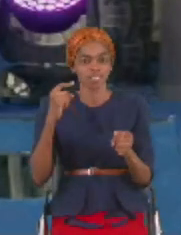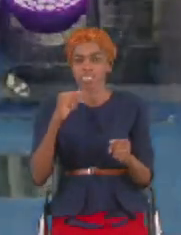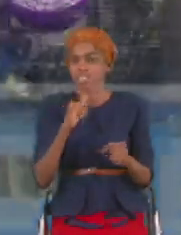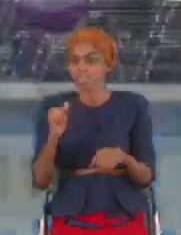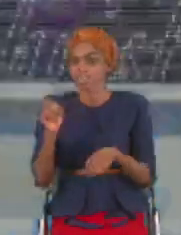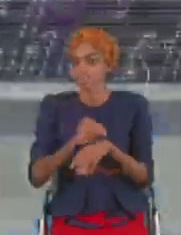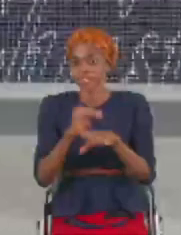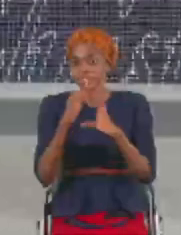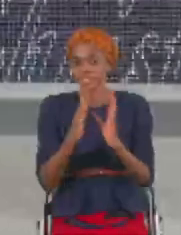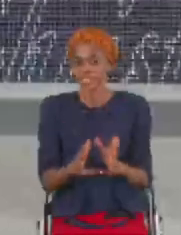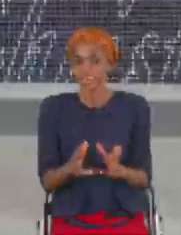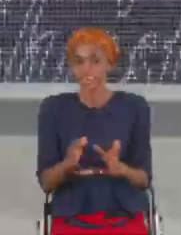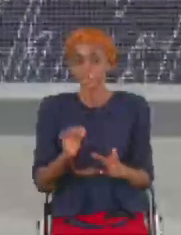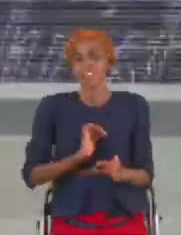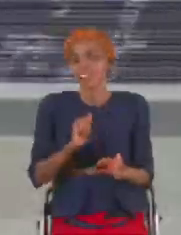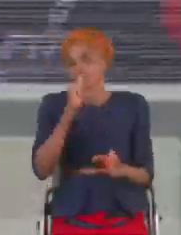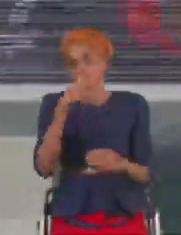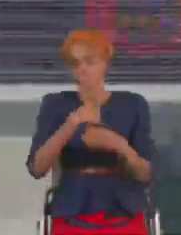ministre